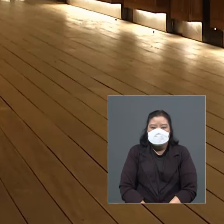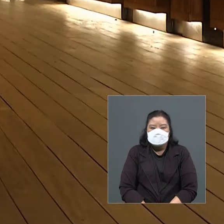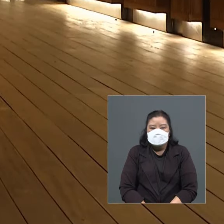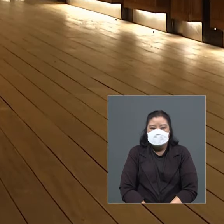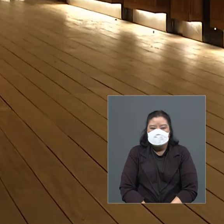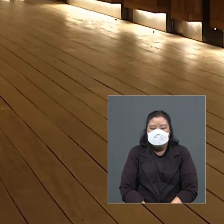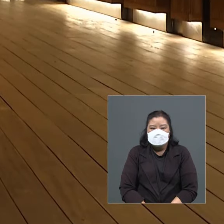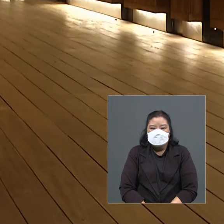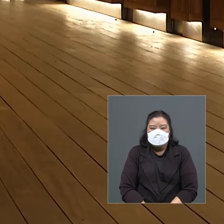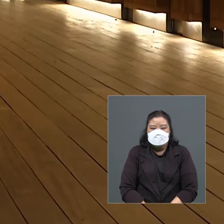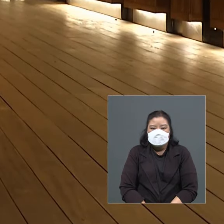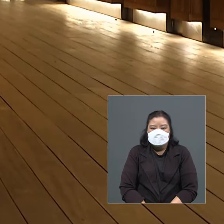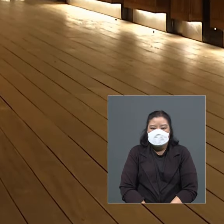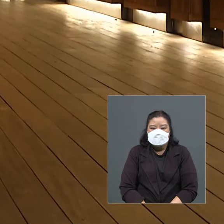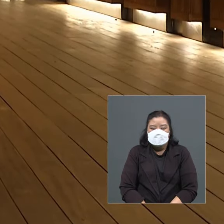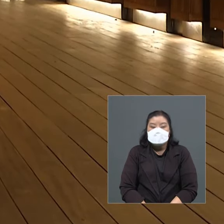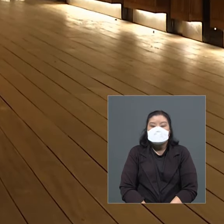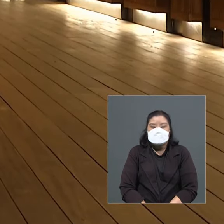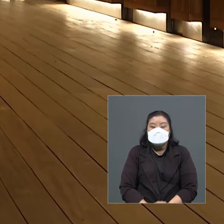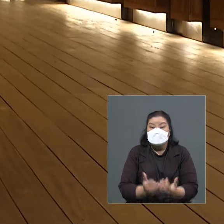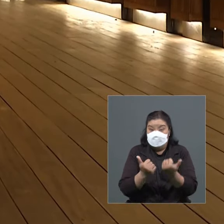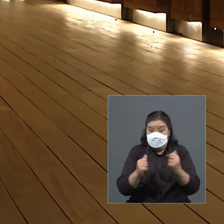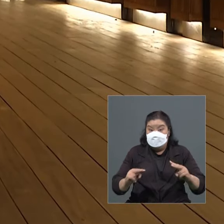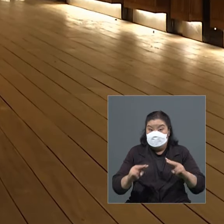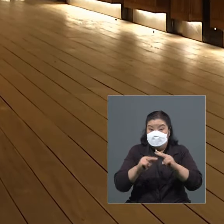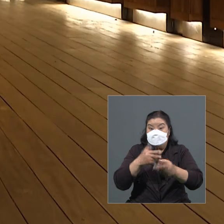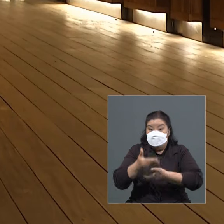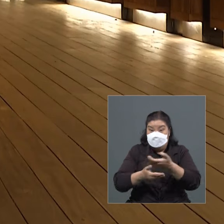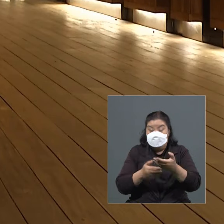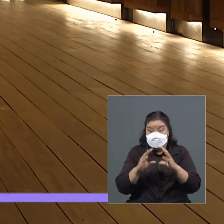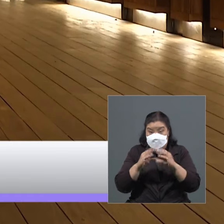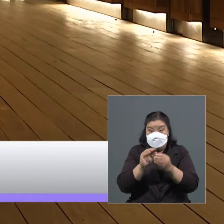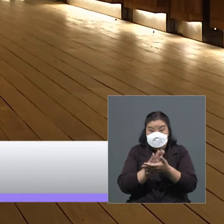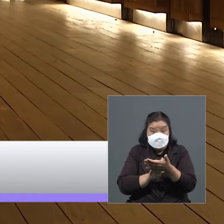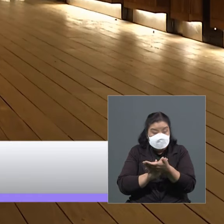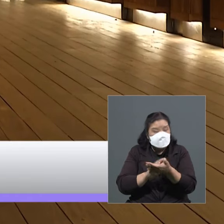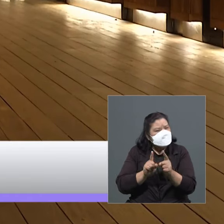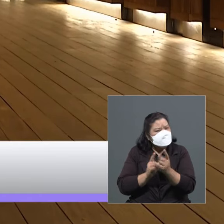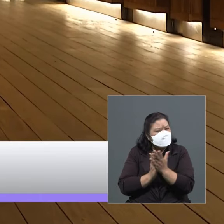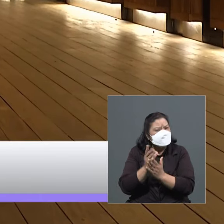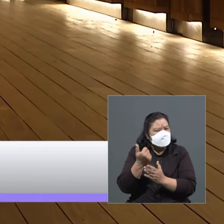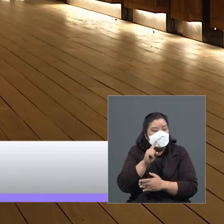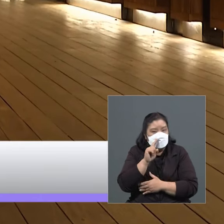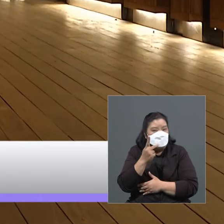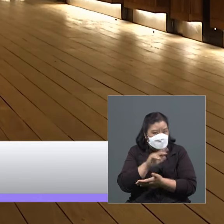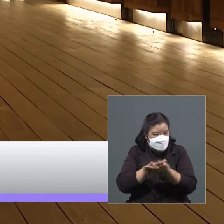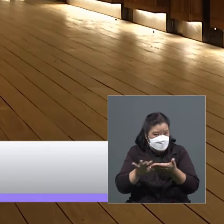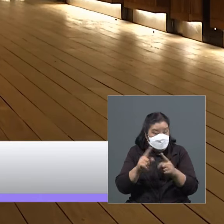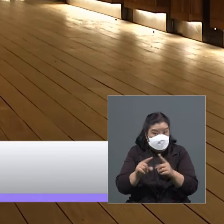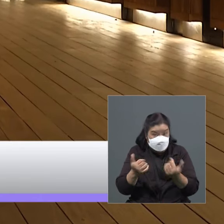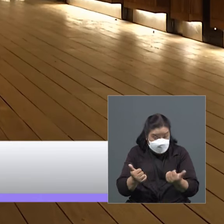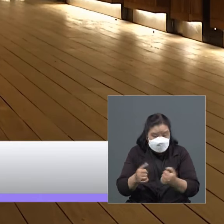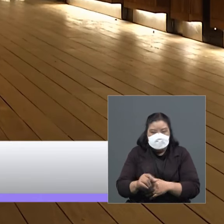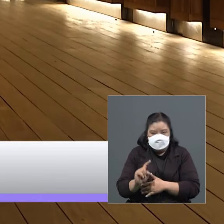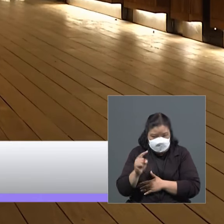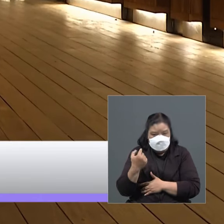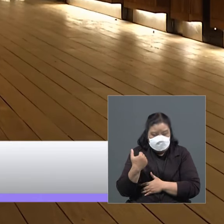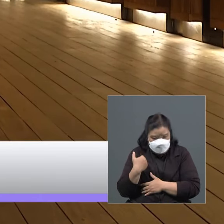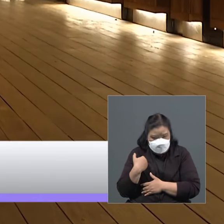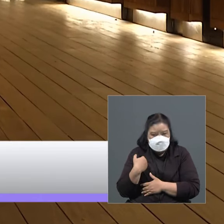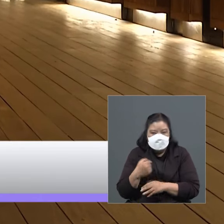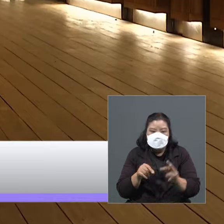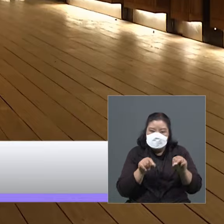พาณิชย์และกระทรวงคมนาคมก็ผ่านการพิจารณาในวาระ2เป็นที่เรียบร้อยแล้วนะครับณปัจจุบันอยู่ระหว่างการพิจารณามาตราที่